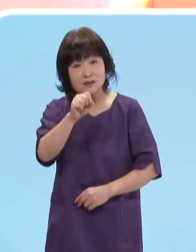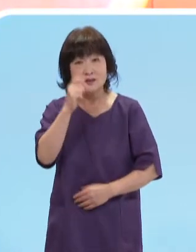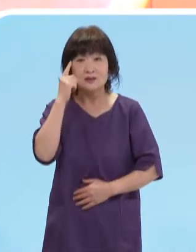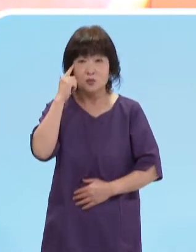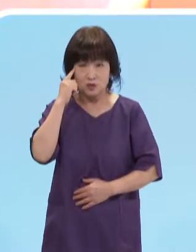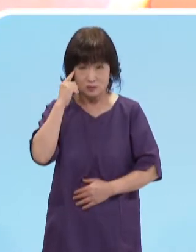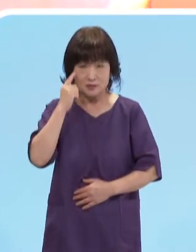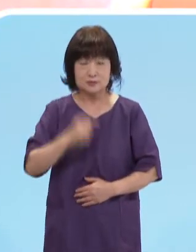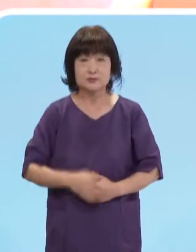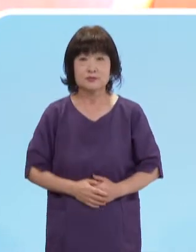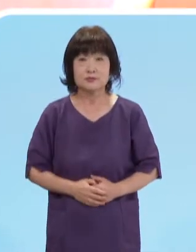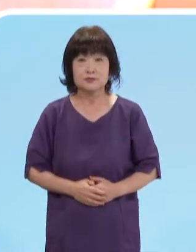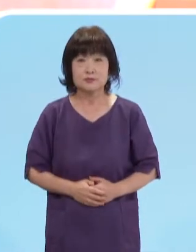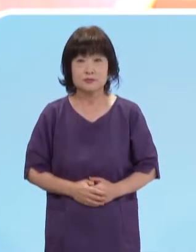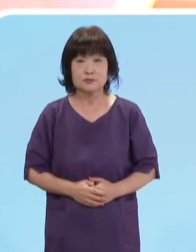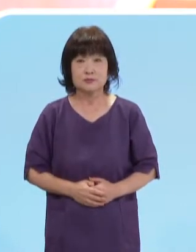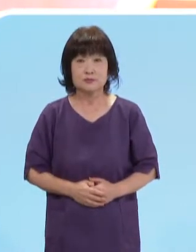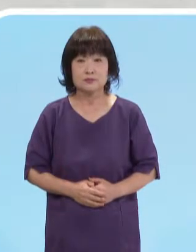ていうふうに思ってるんです。